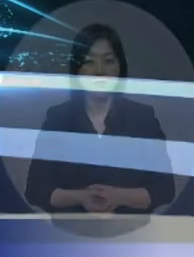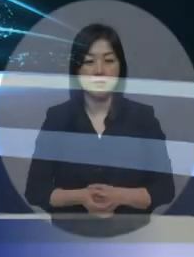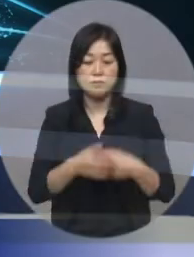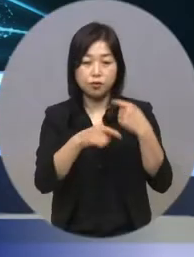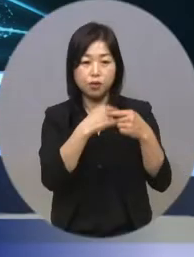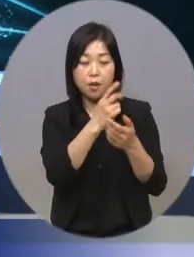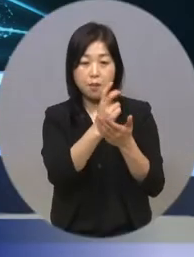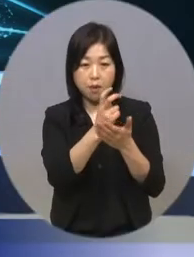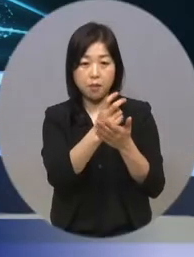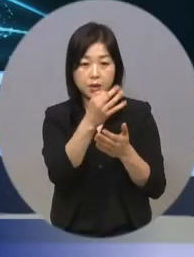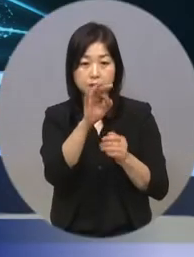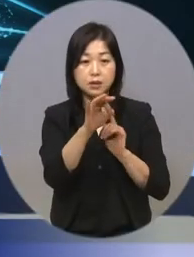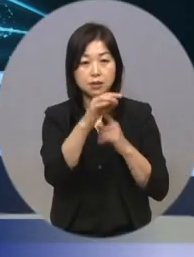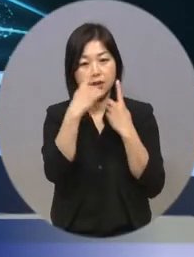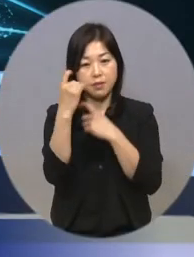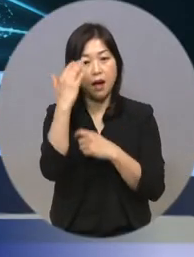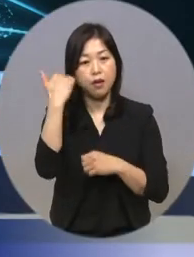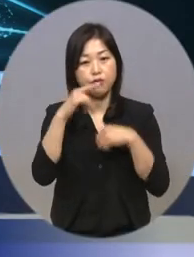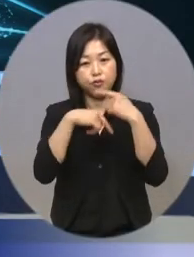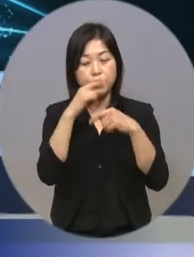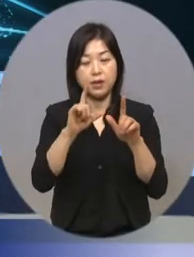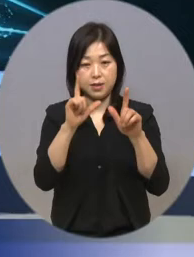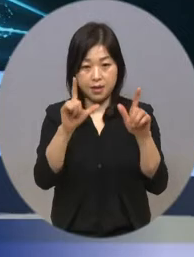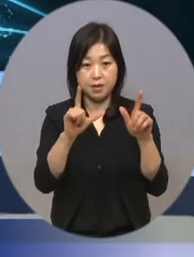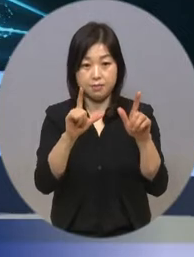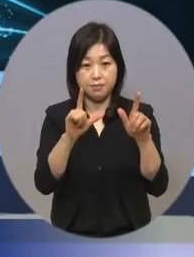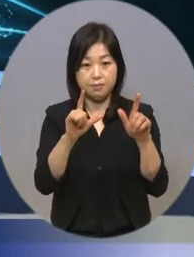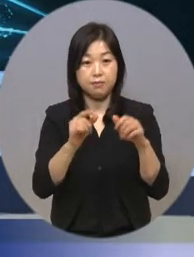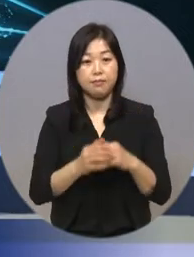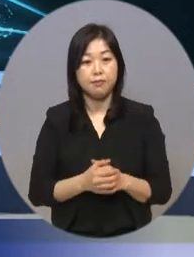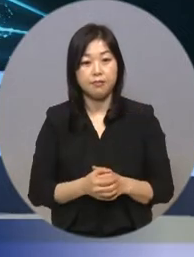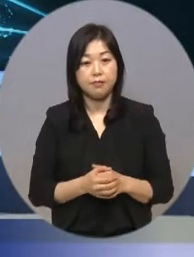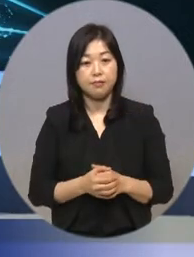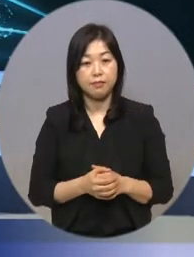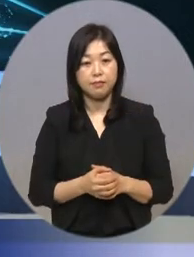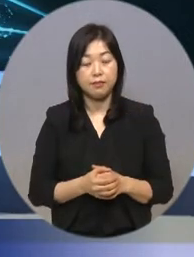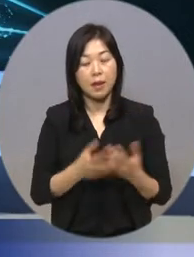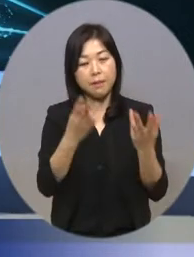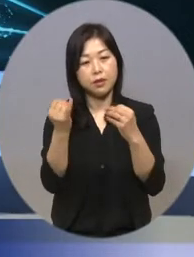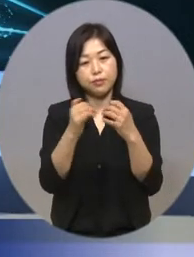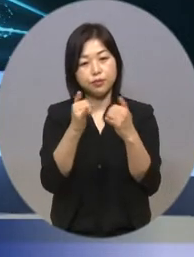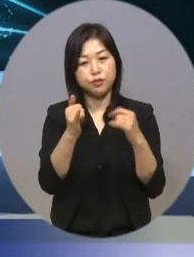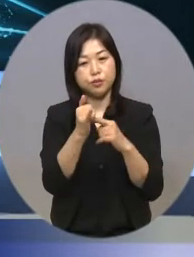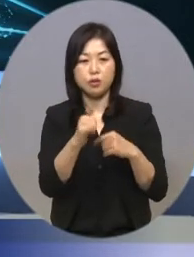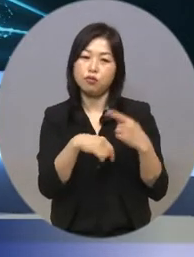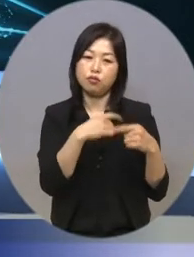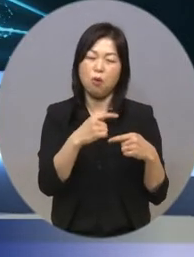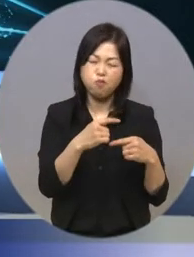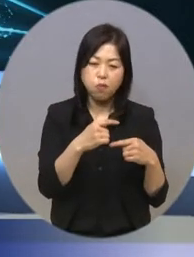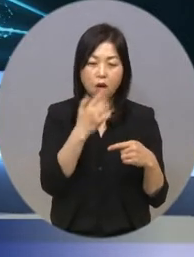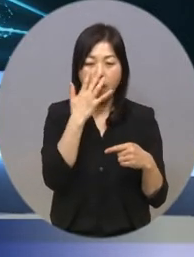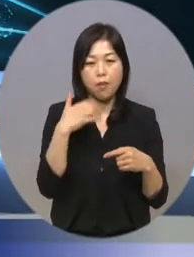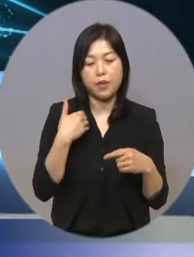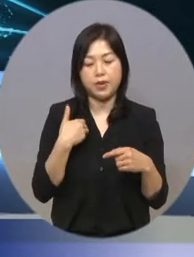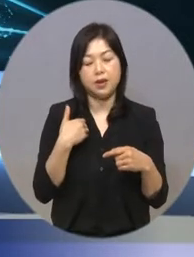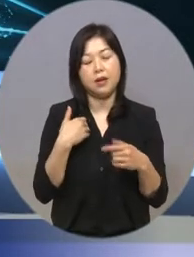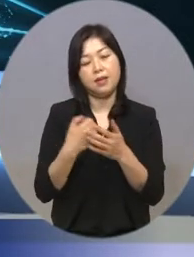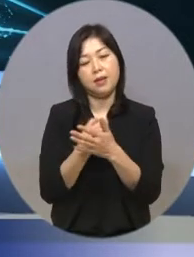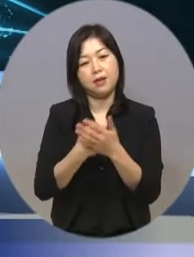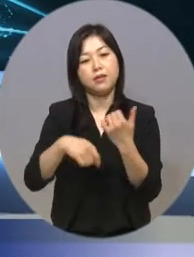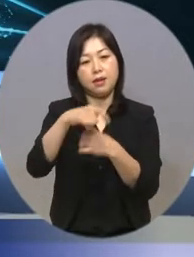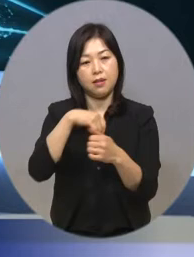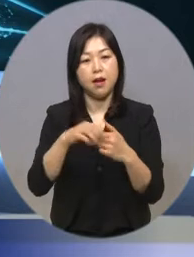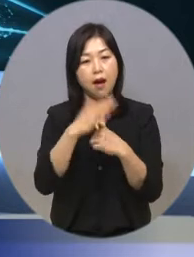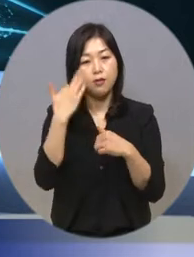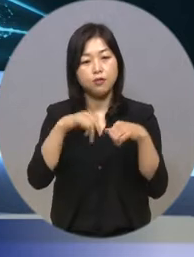수어의 법정 인정을 기념하는 한국 수어의 날이 있었죠. 하지만 여전히 많은 분들이 알지 못하는 안타까운 현실입니다.